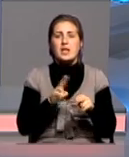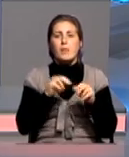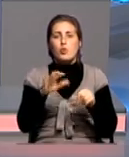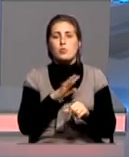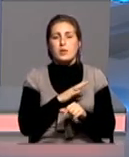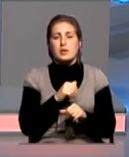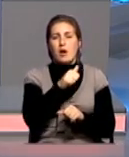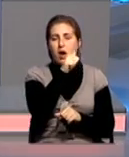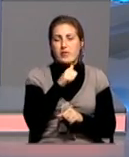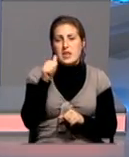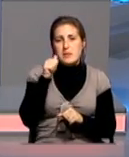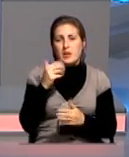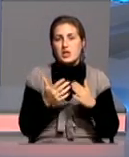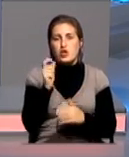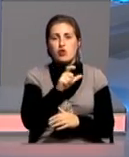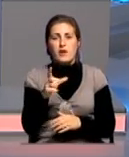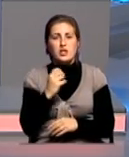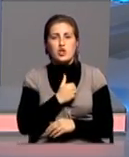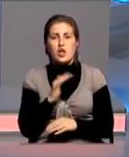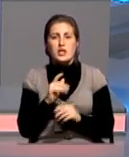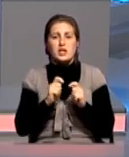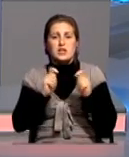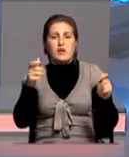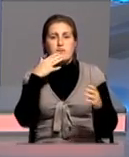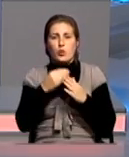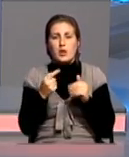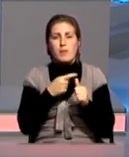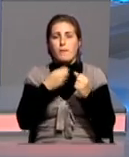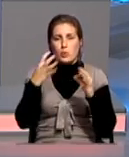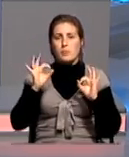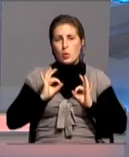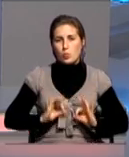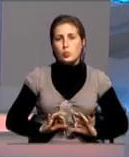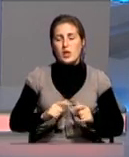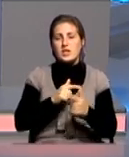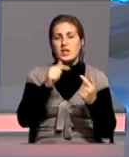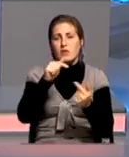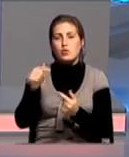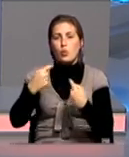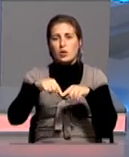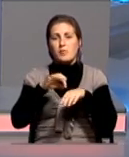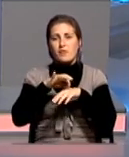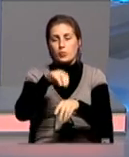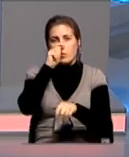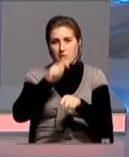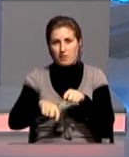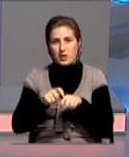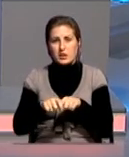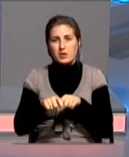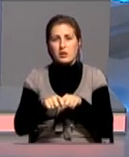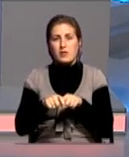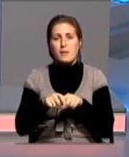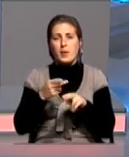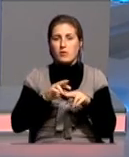анонимно Абсолютно Да если человек не желает раскрывать своё имя просто прокуратура Допустим или соответствующие органы проведут проверки по